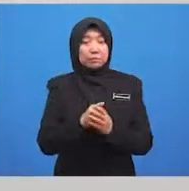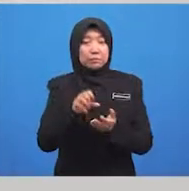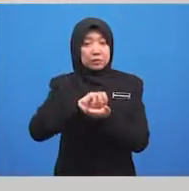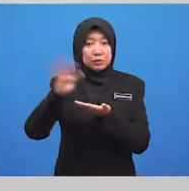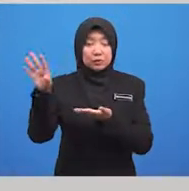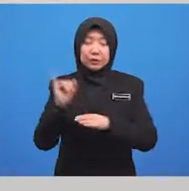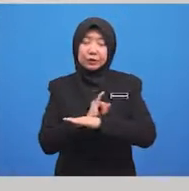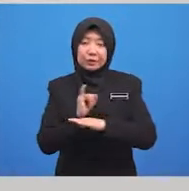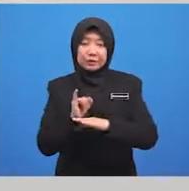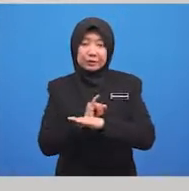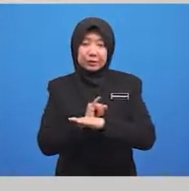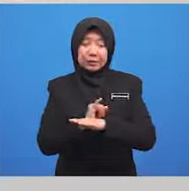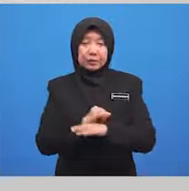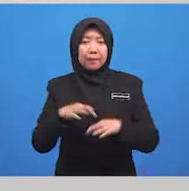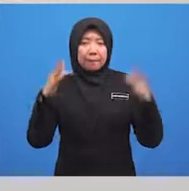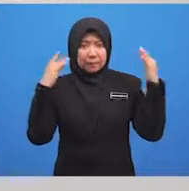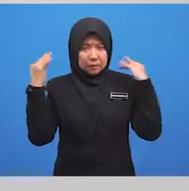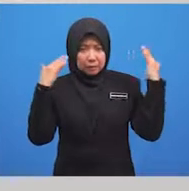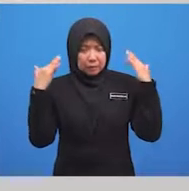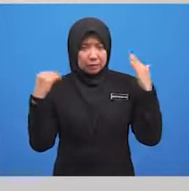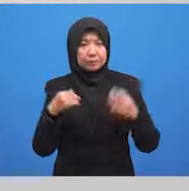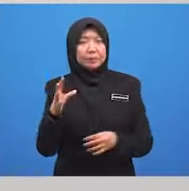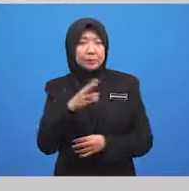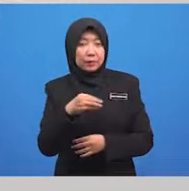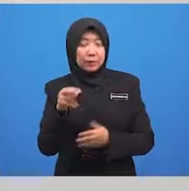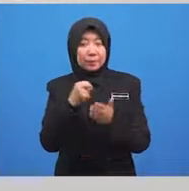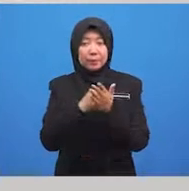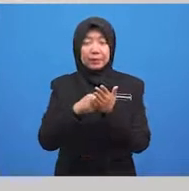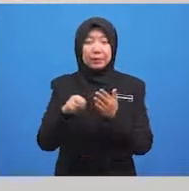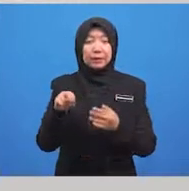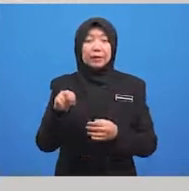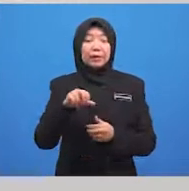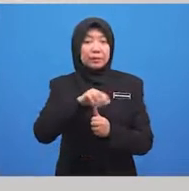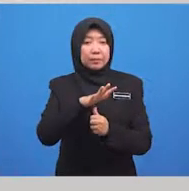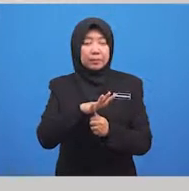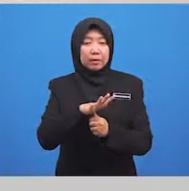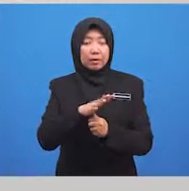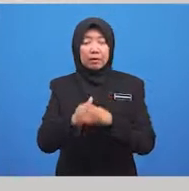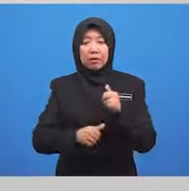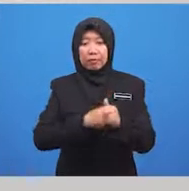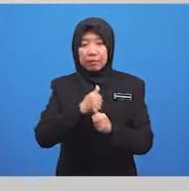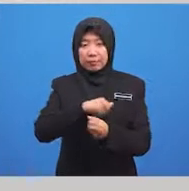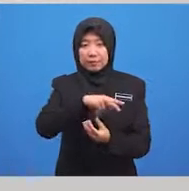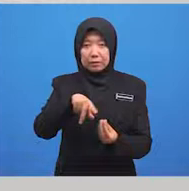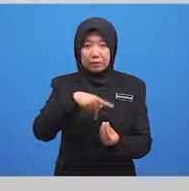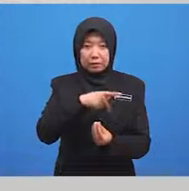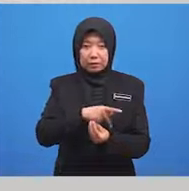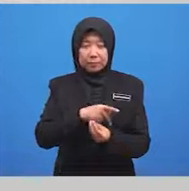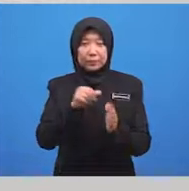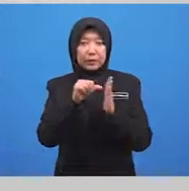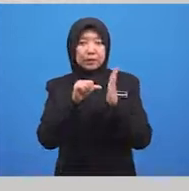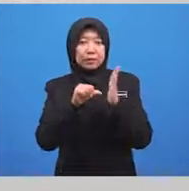industri, paras kebisingan dan penilaian impak alam sekitar. Akta Perhutanan